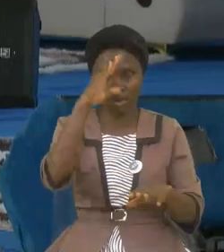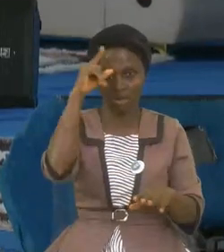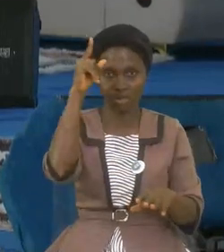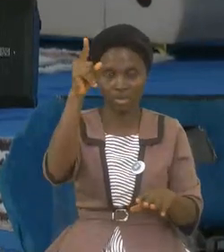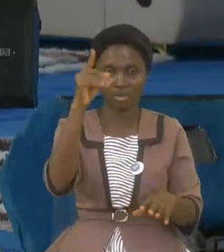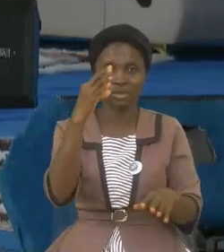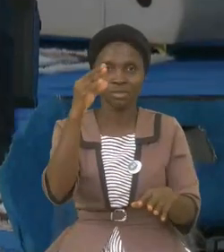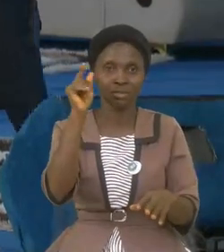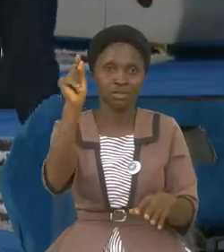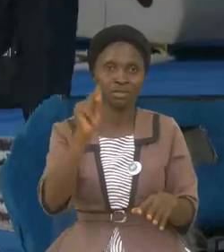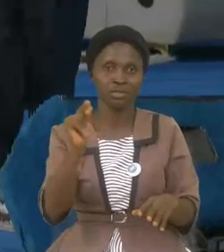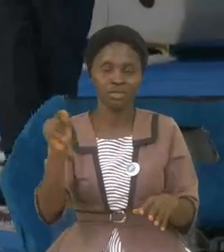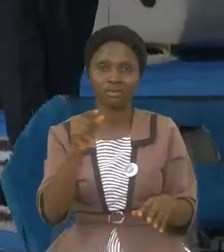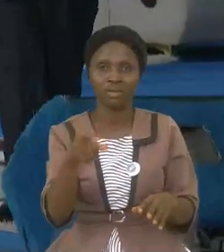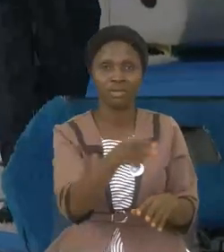dépendent de lui,